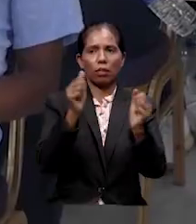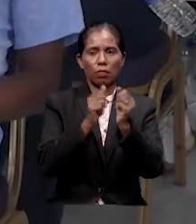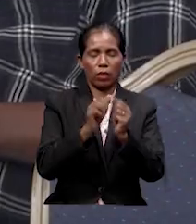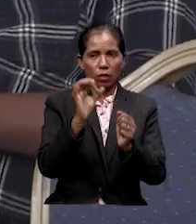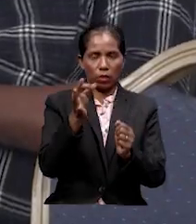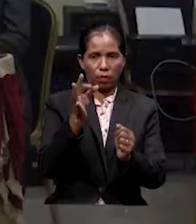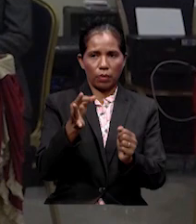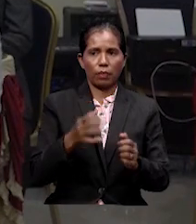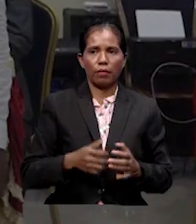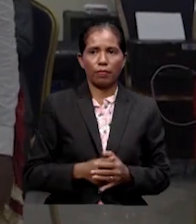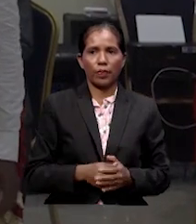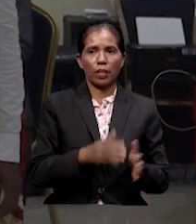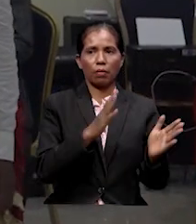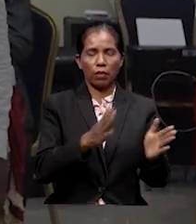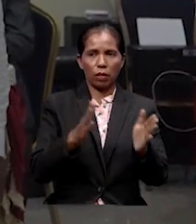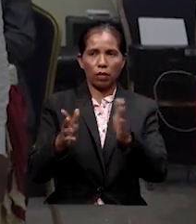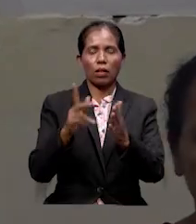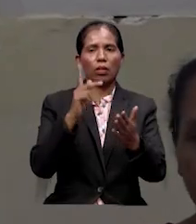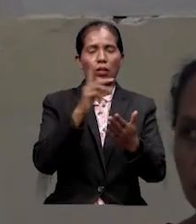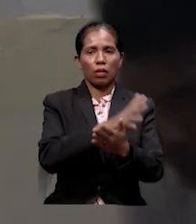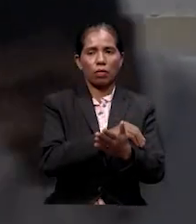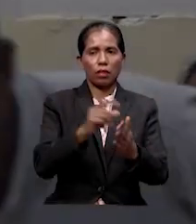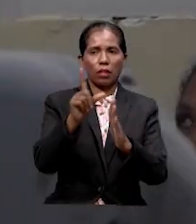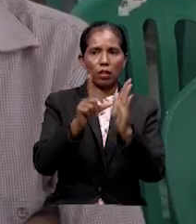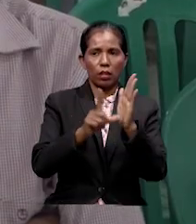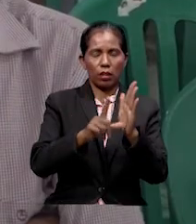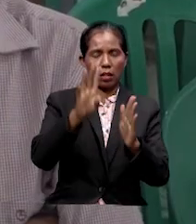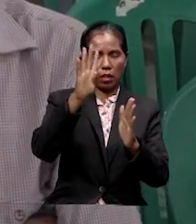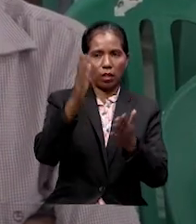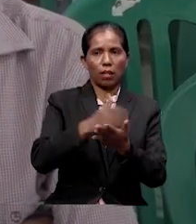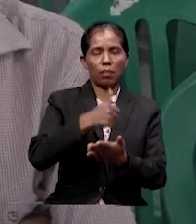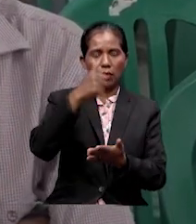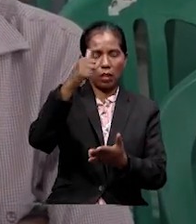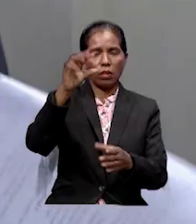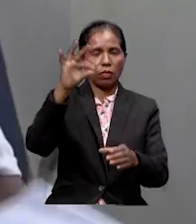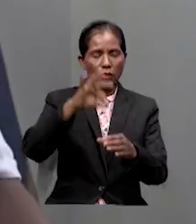anulum. Iha prosesi votação lista A makmanan ho voto situ nulu